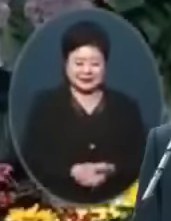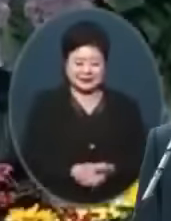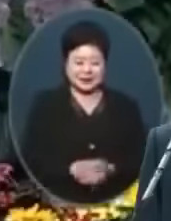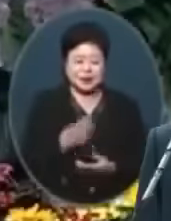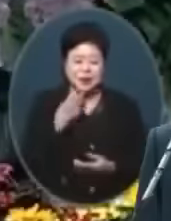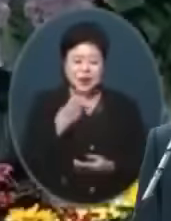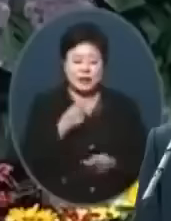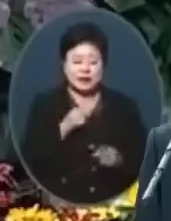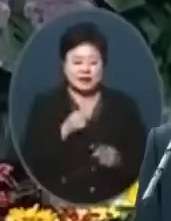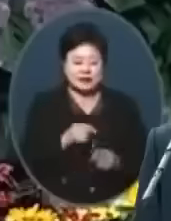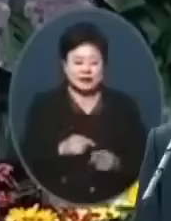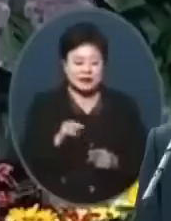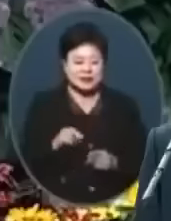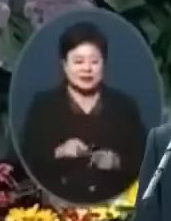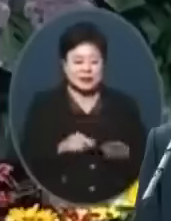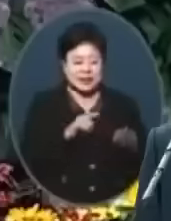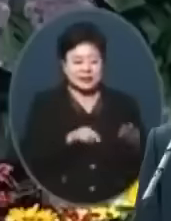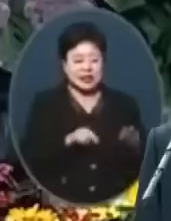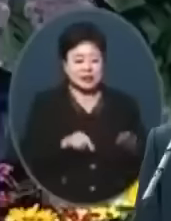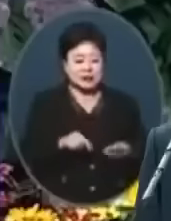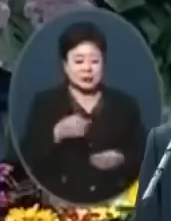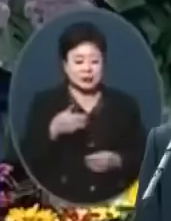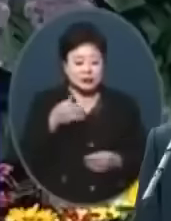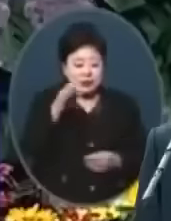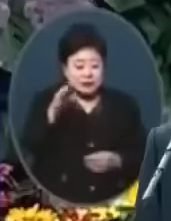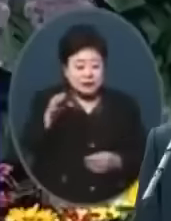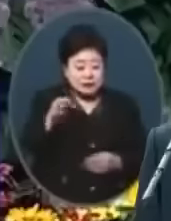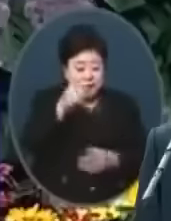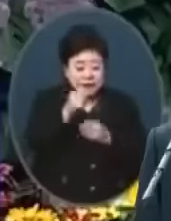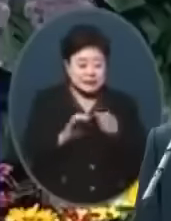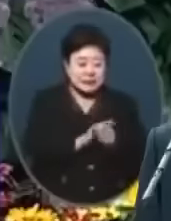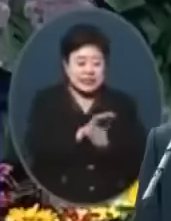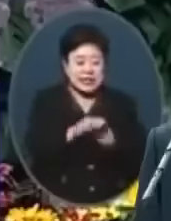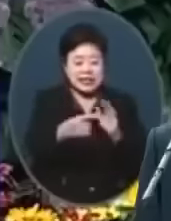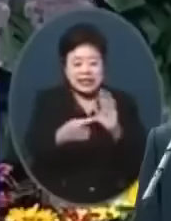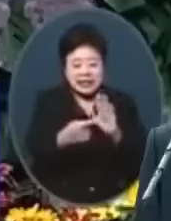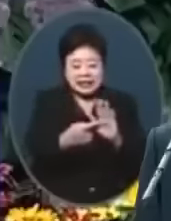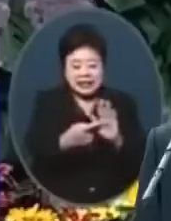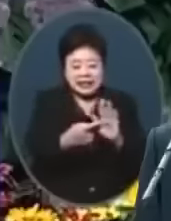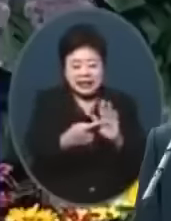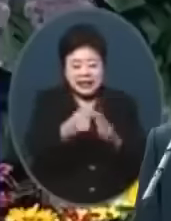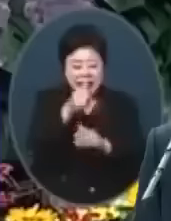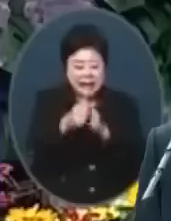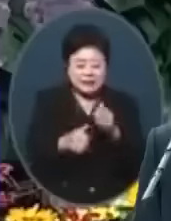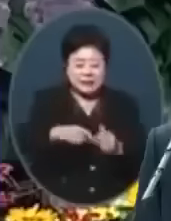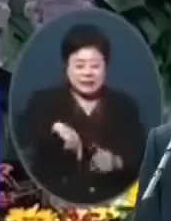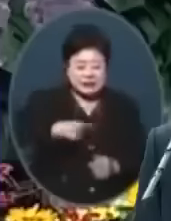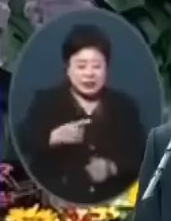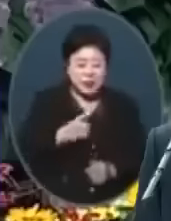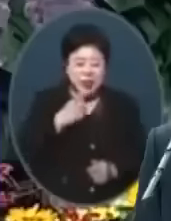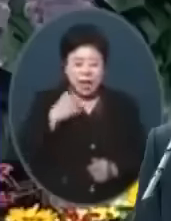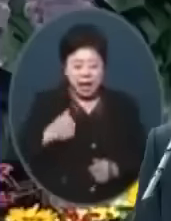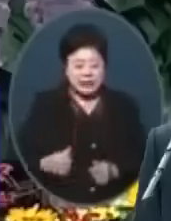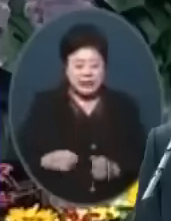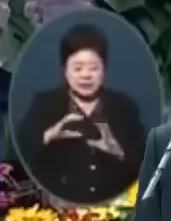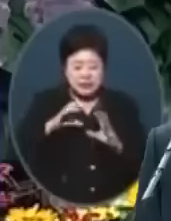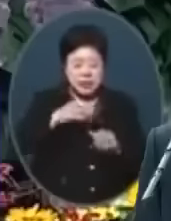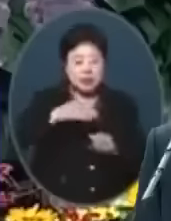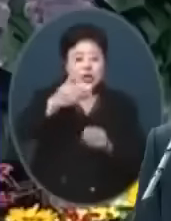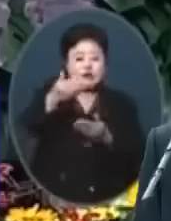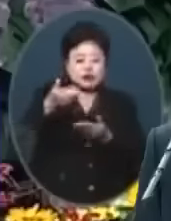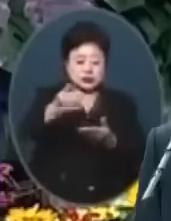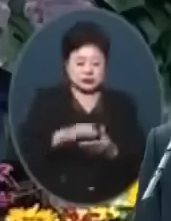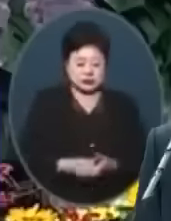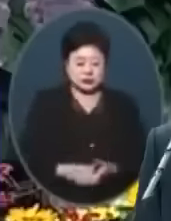요한 1서 4장 9절로 10절에 하나님의 사랑이 우리에게 이렇게 나타난 바 되었으니 하나님이 자기의 독생자를 세상에